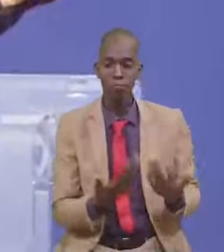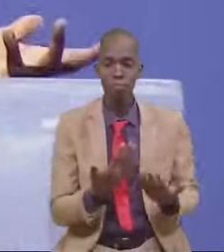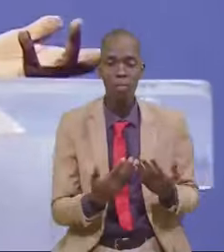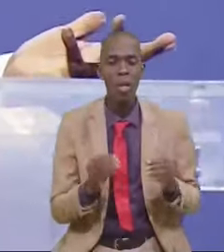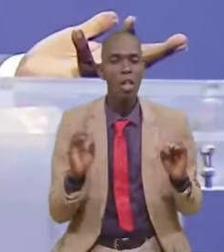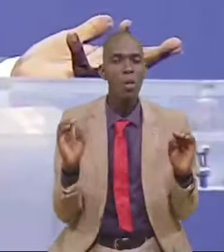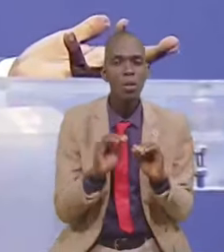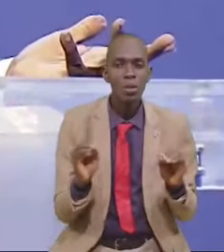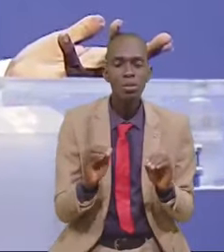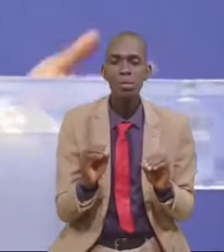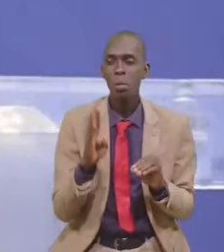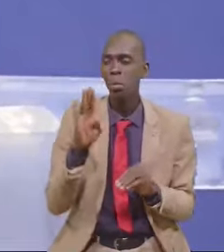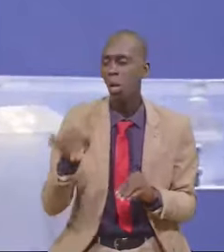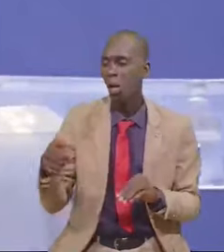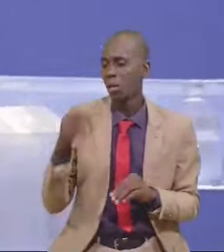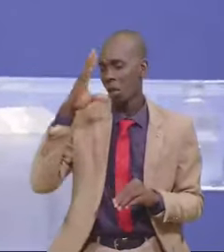l'homme,